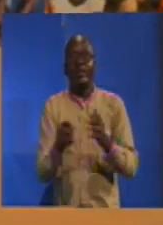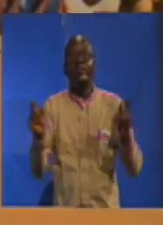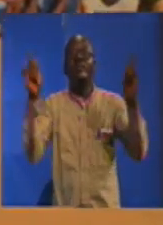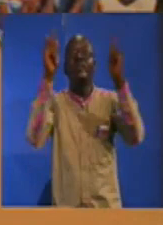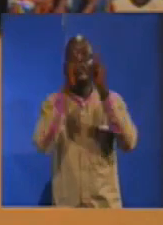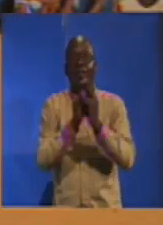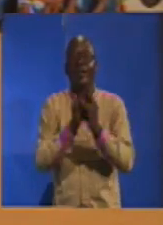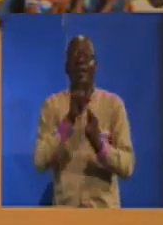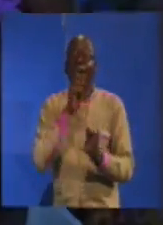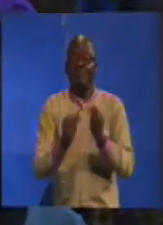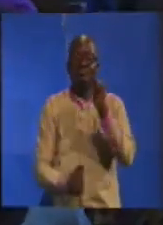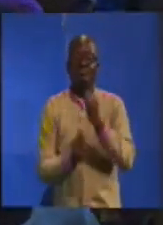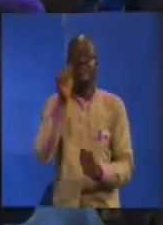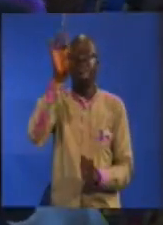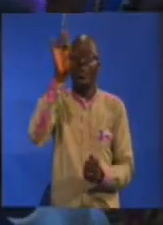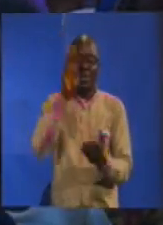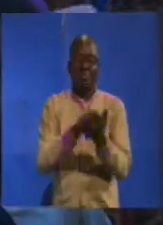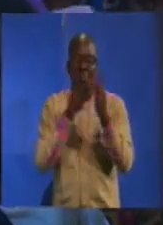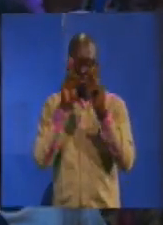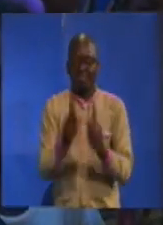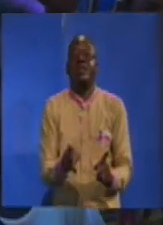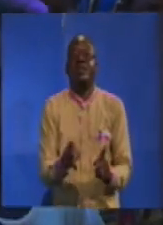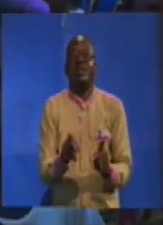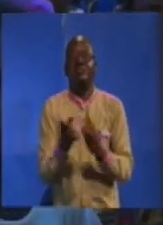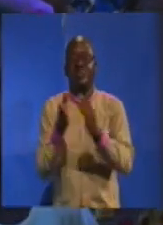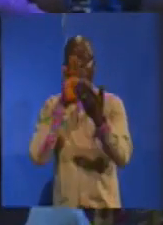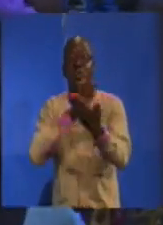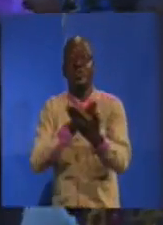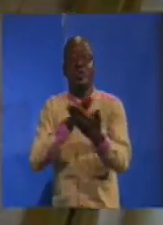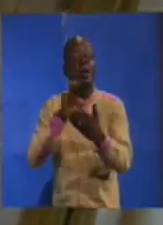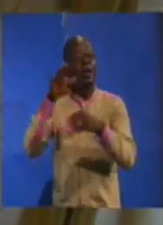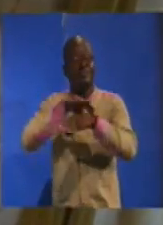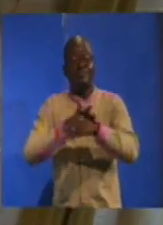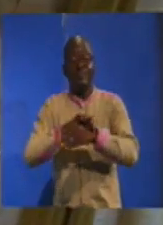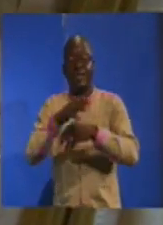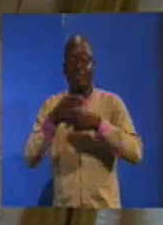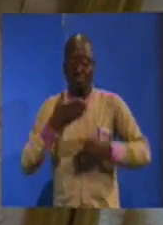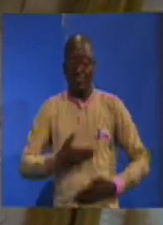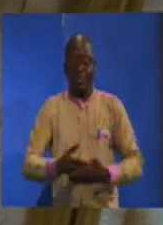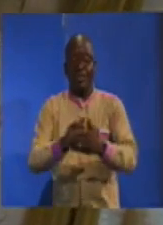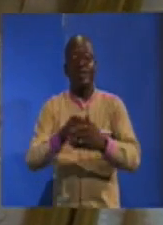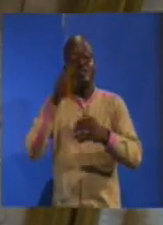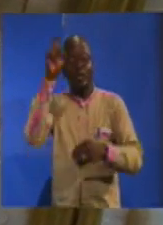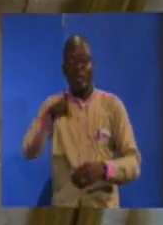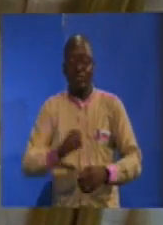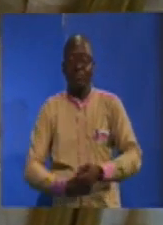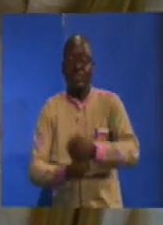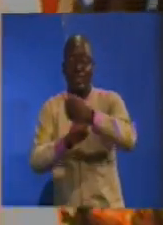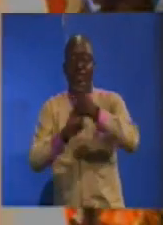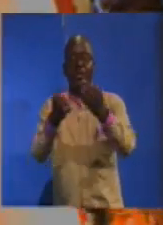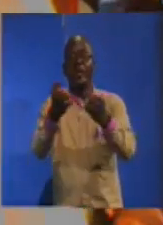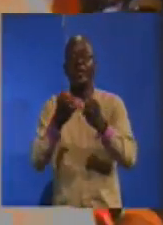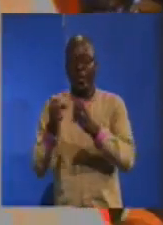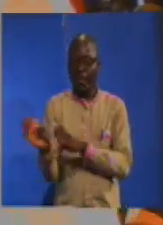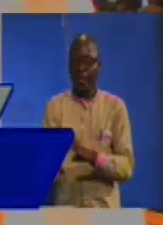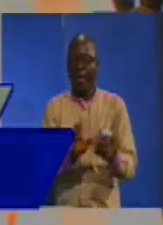est estimée à plus de 8000 habitants. Le retour à leur terre natale, dans les conditions de sécurité, c'est le vœu formulé